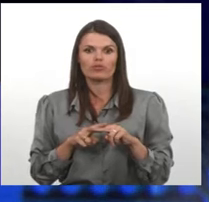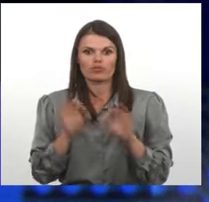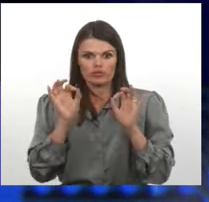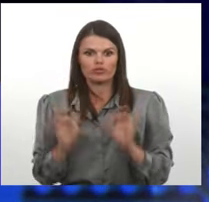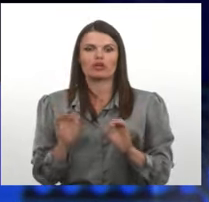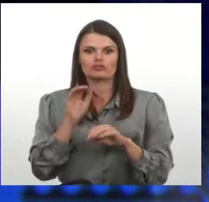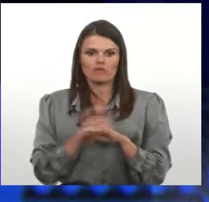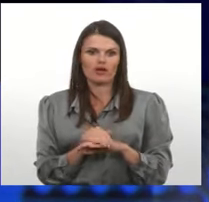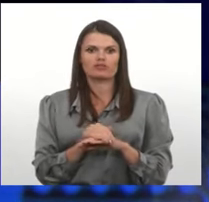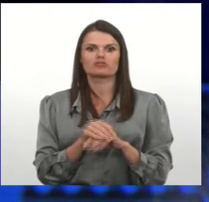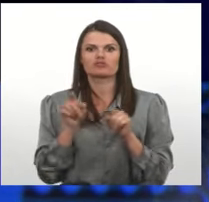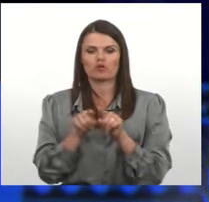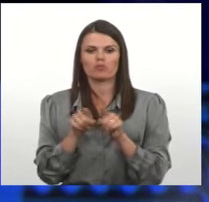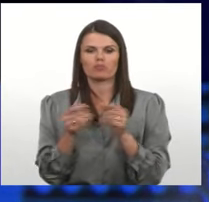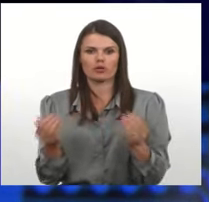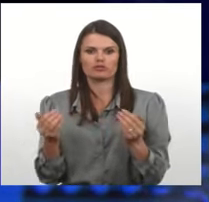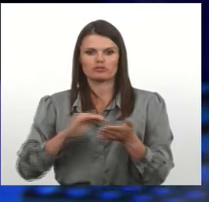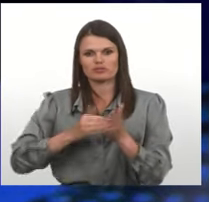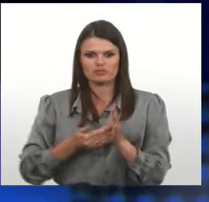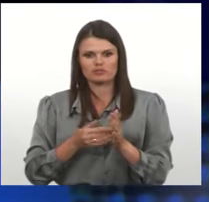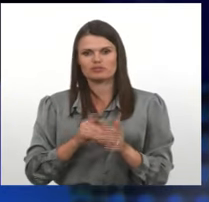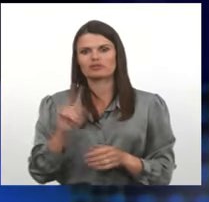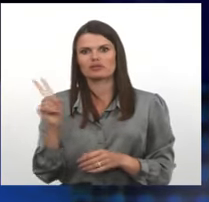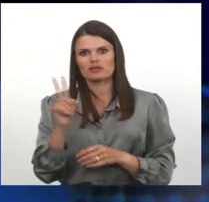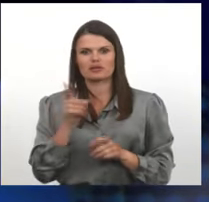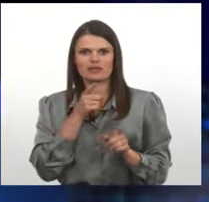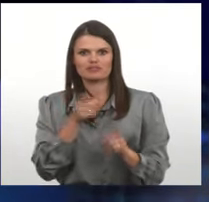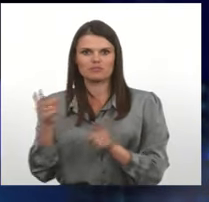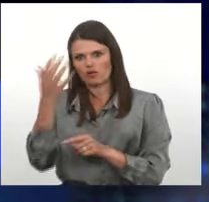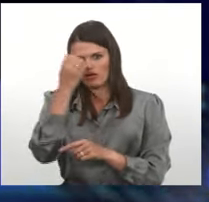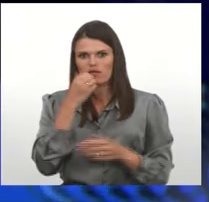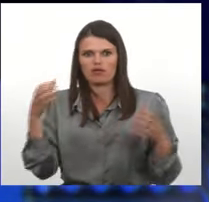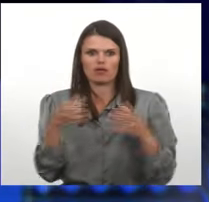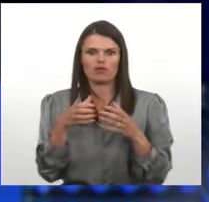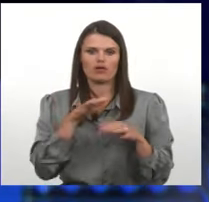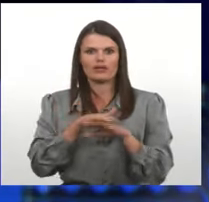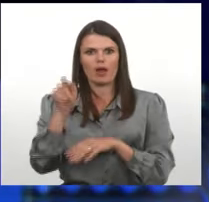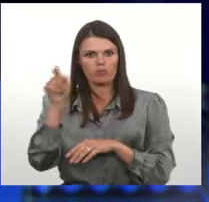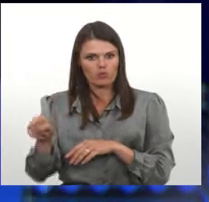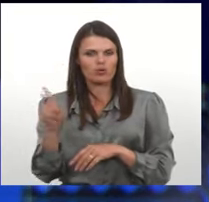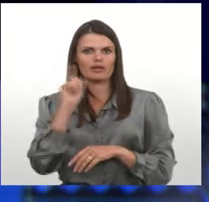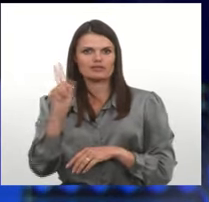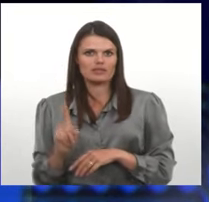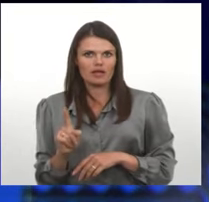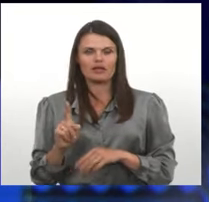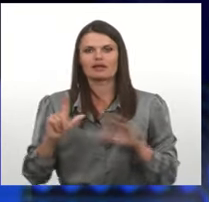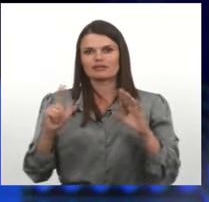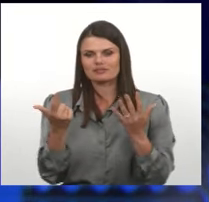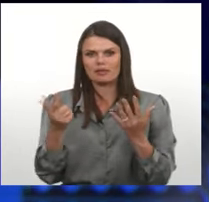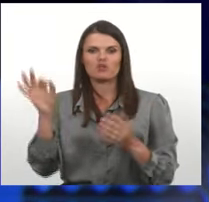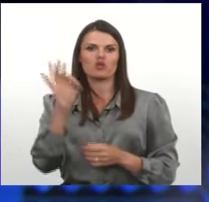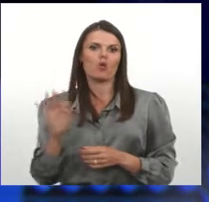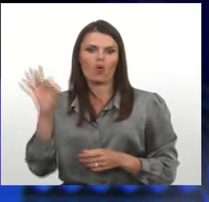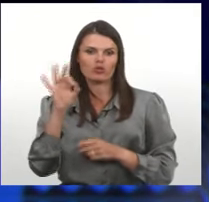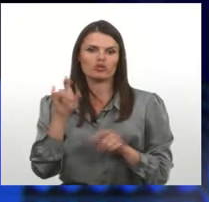tiešām faktiski šo pašreizējo situāciju ir izprovocēja Hamas iebrukums Izraelā 7.